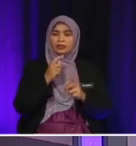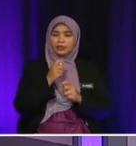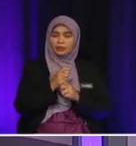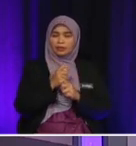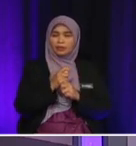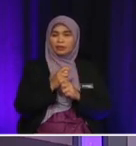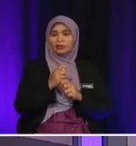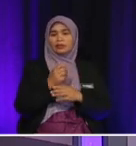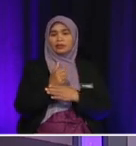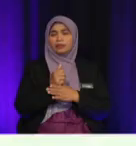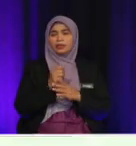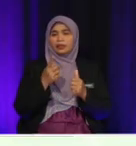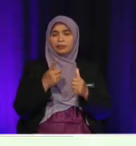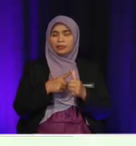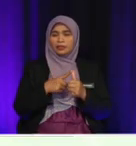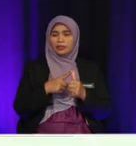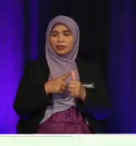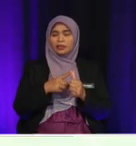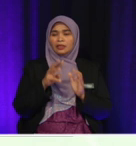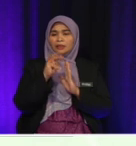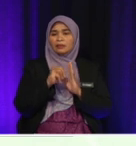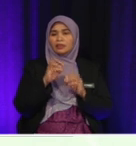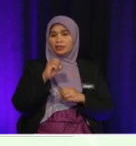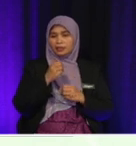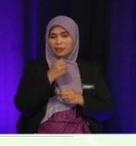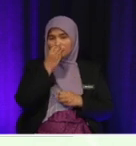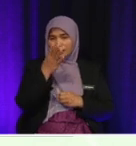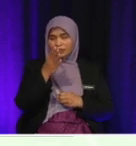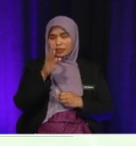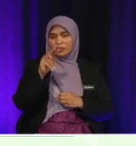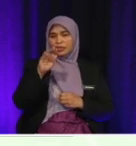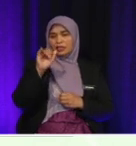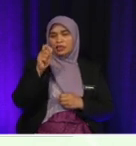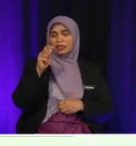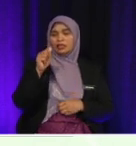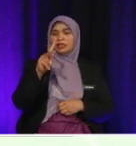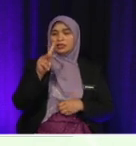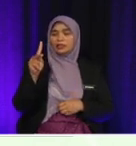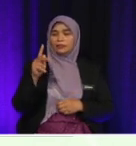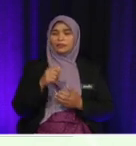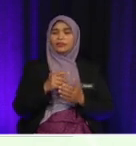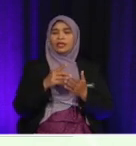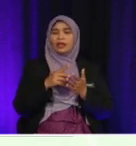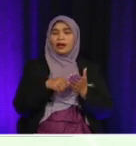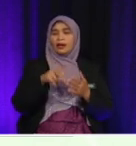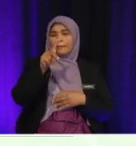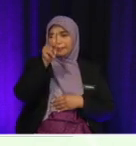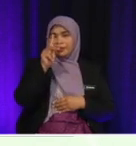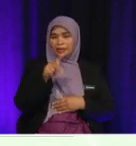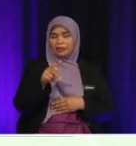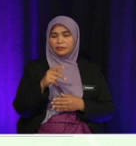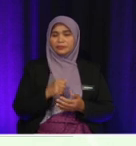antaranya ialah yang pertama menyatakan iaitu Nyatakan ataupun Apakah